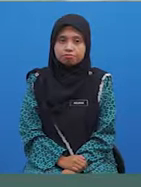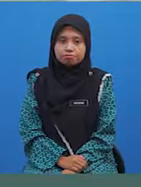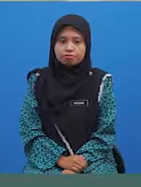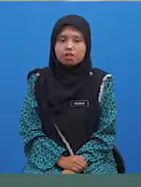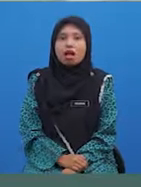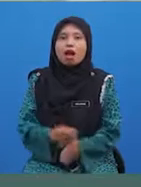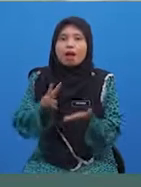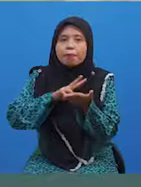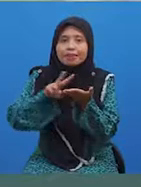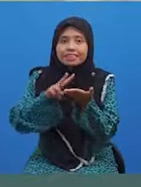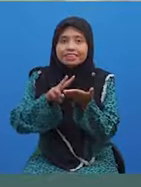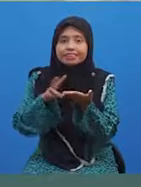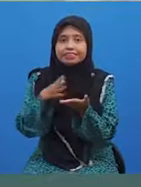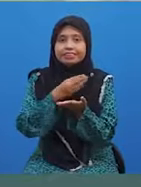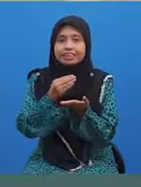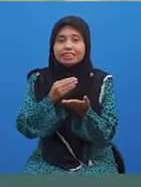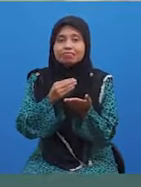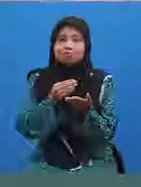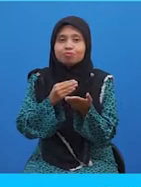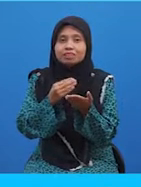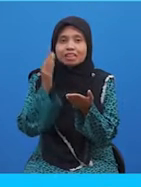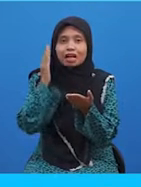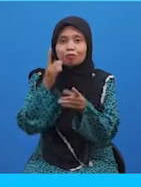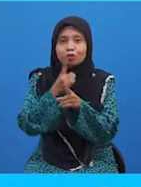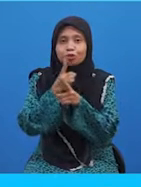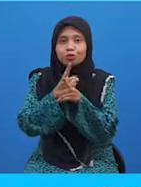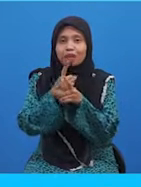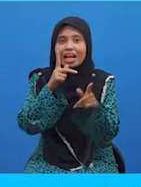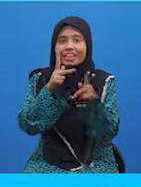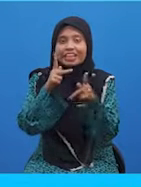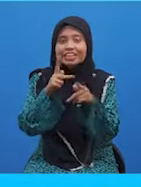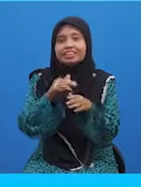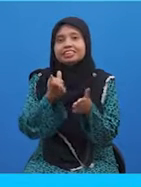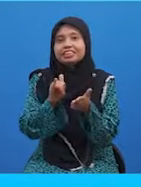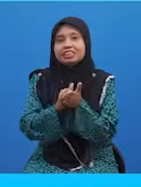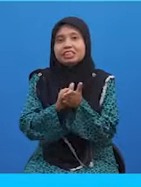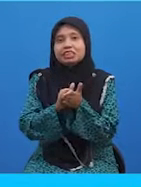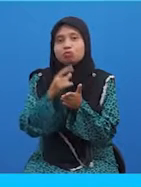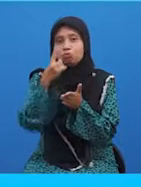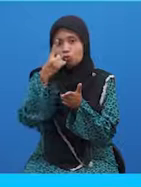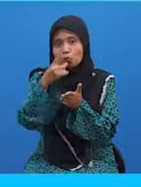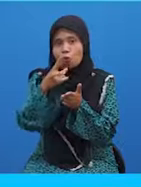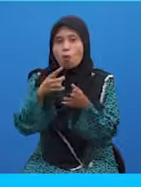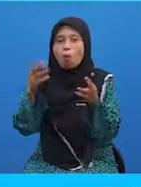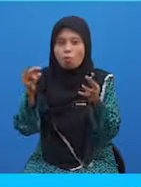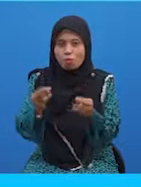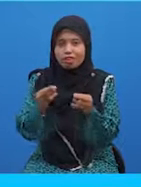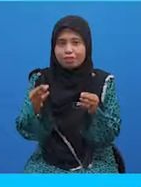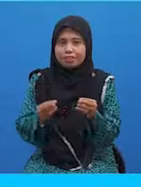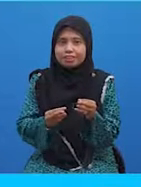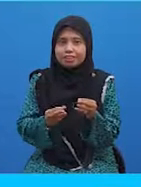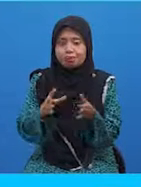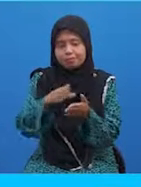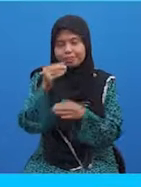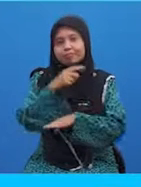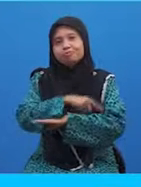Sila baca dan hayati kata-kata hikmat yang dipaparkan ini sebagai motivasi untuk pembelajaran